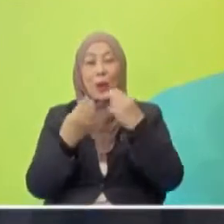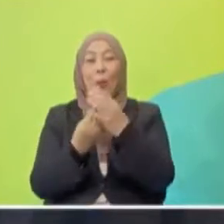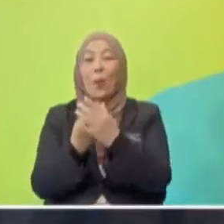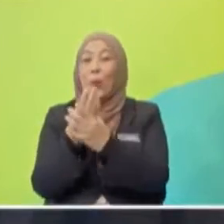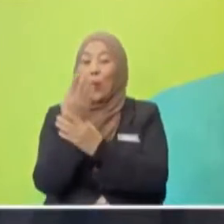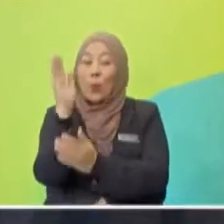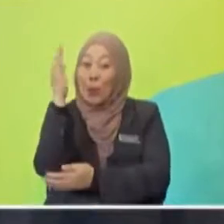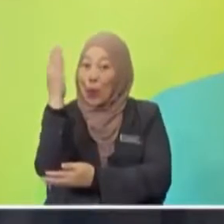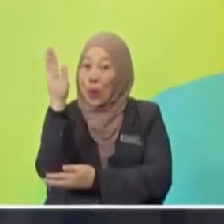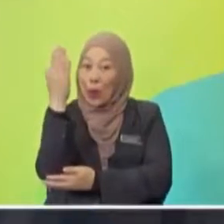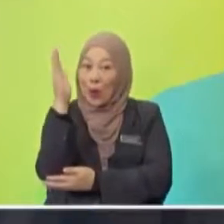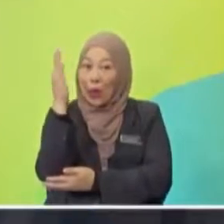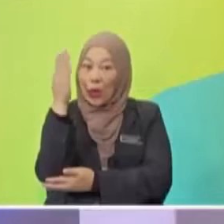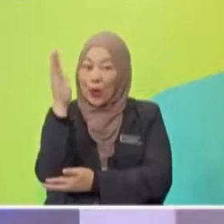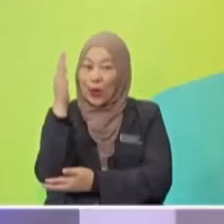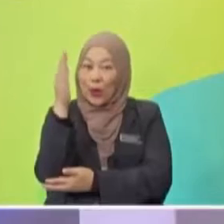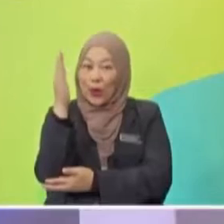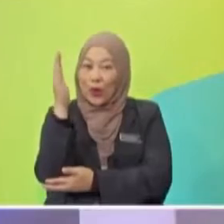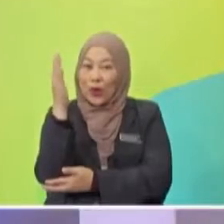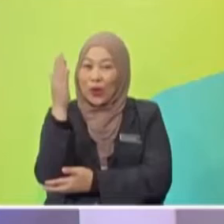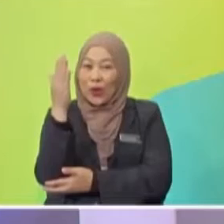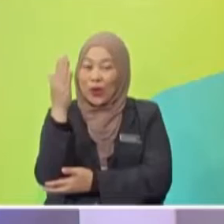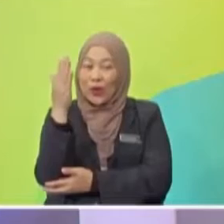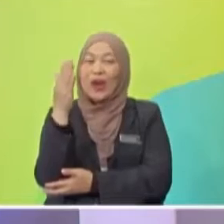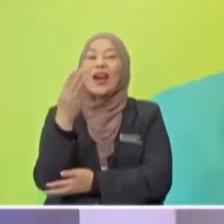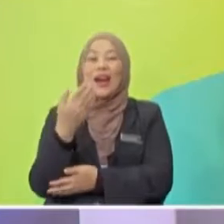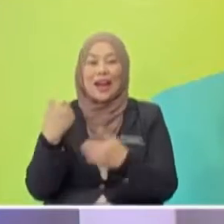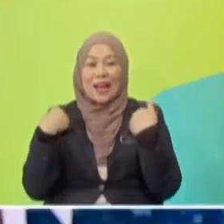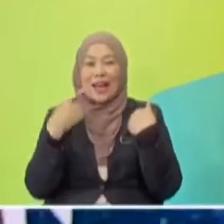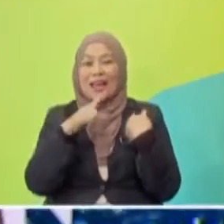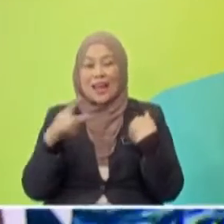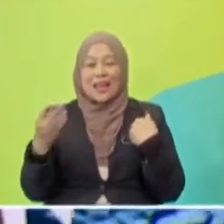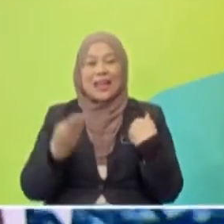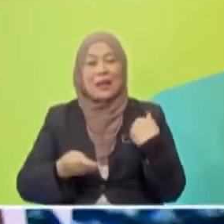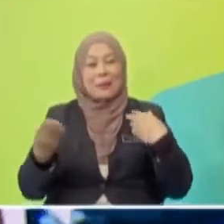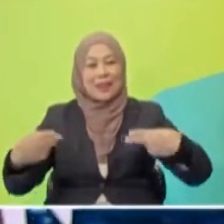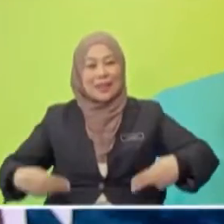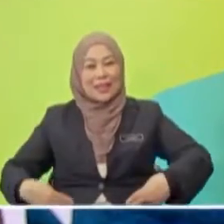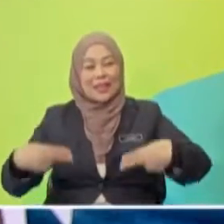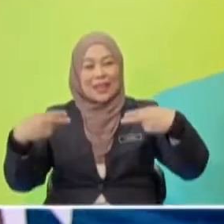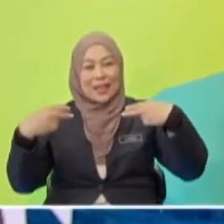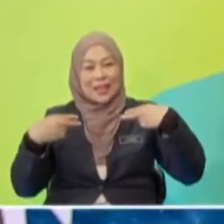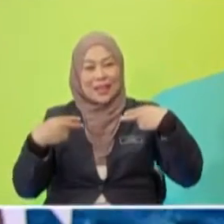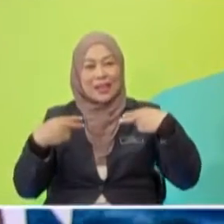ini adalah benda hidup Oke Tuhan